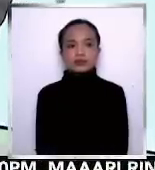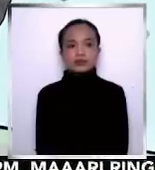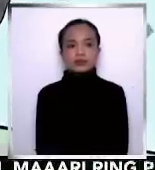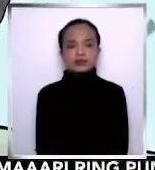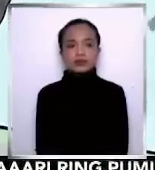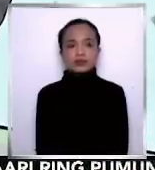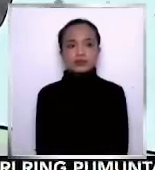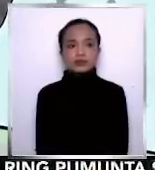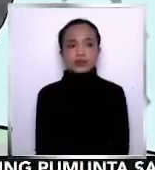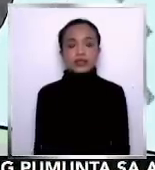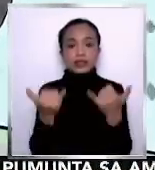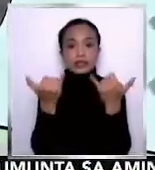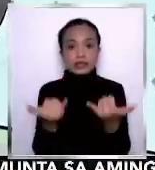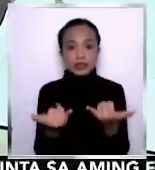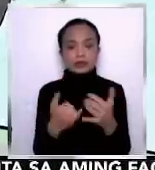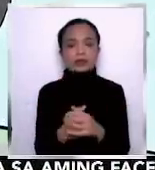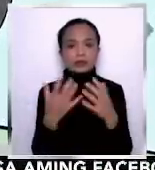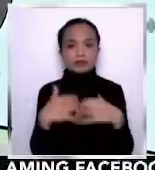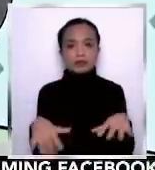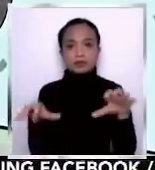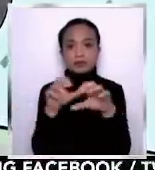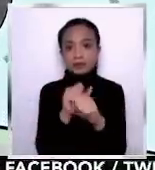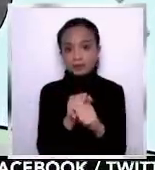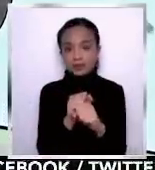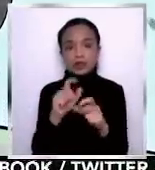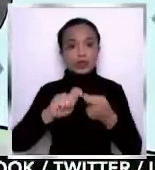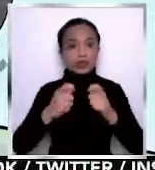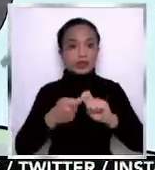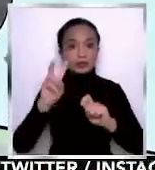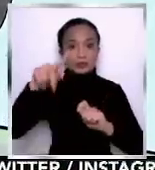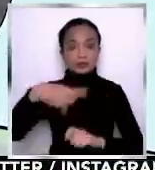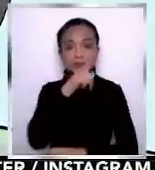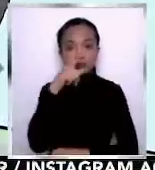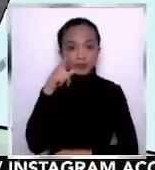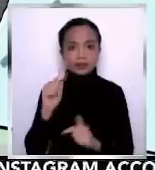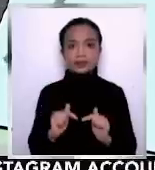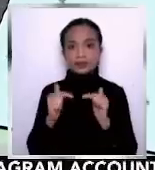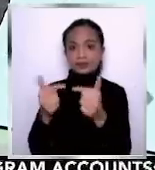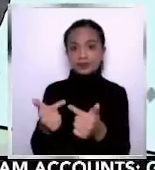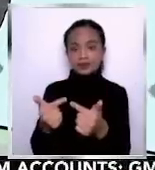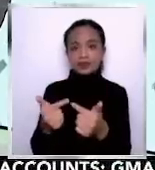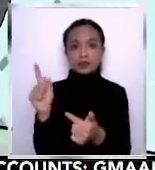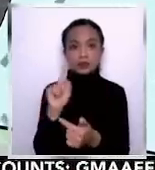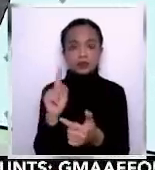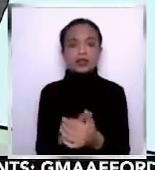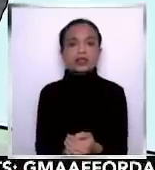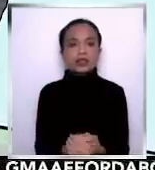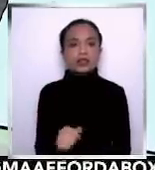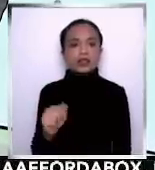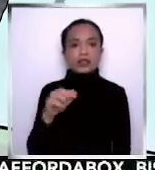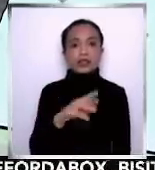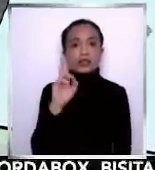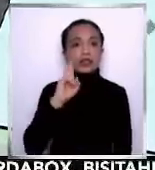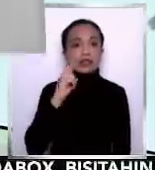Ngayong pababa na sa pwesto si Vice President Lenny Robredo, ipinasa na niya kay Senador Risa Ontiveros ang pagiging leader ng oposisyon. Nakatutok